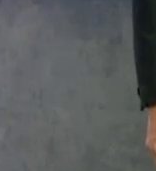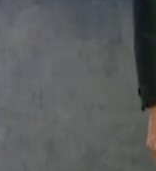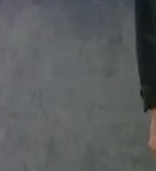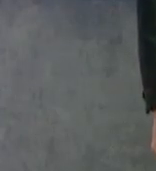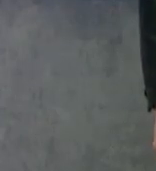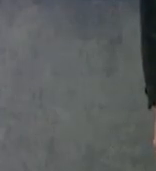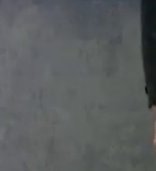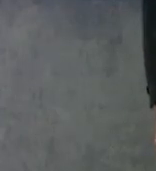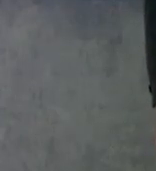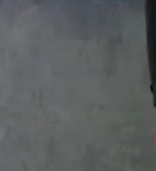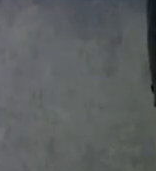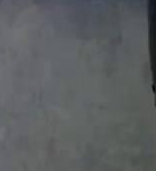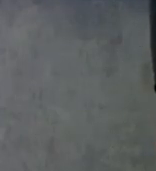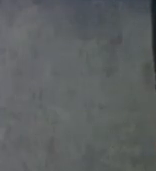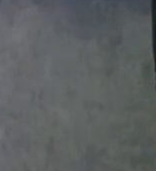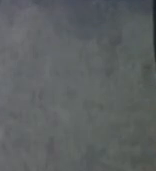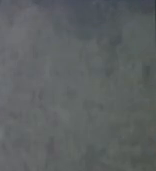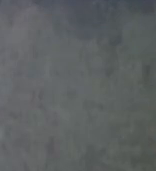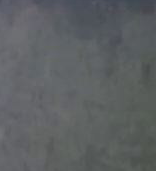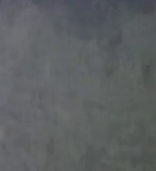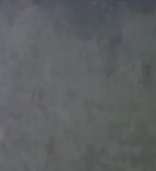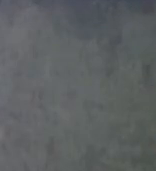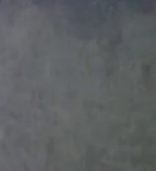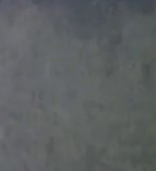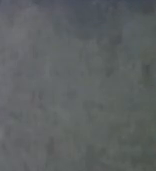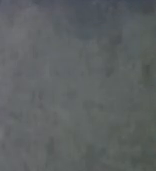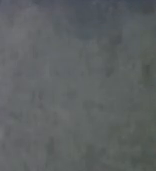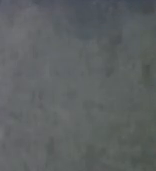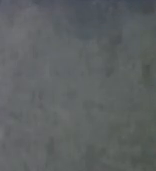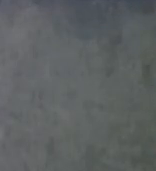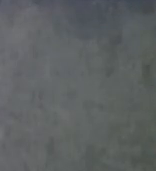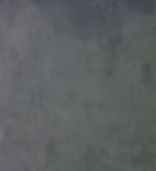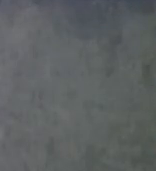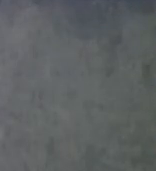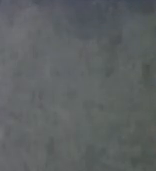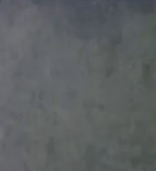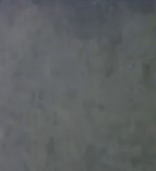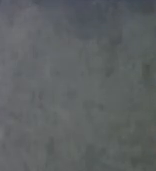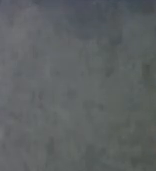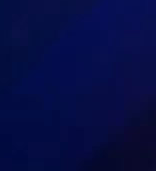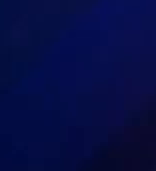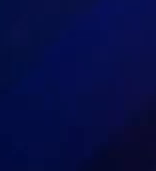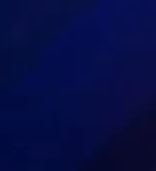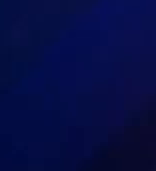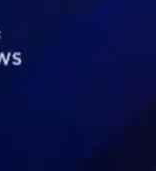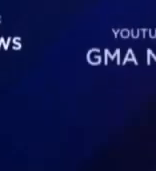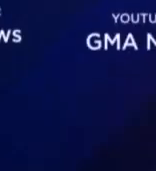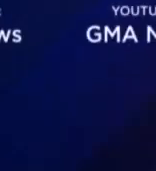GMA Pinoy TV at www.gmanews.tv.